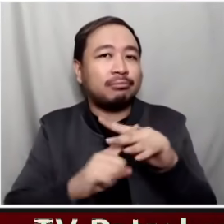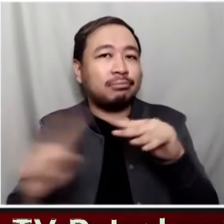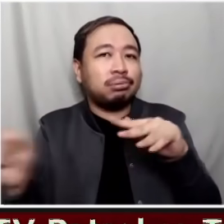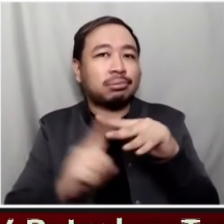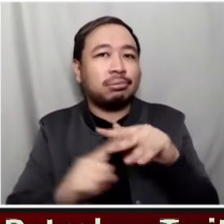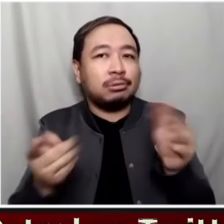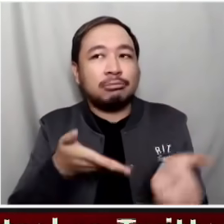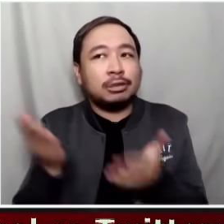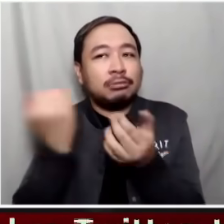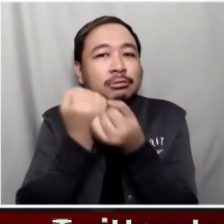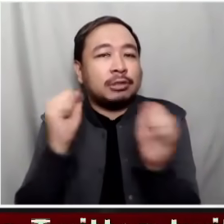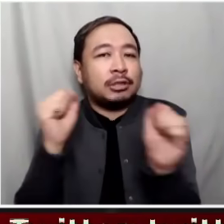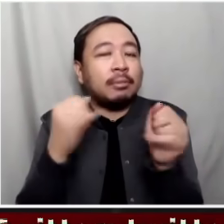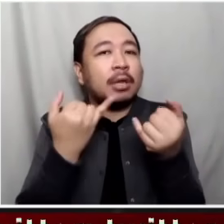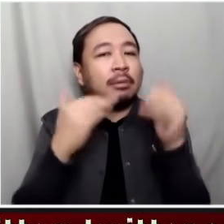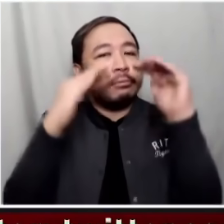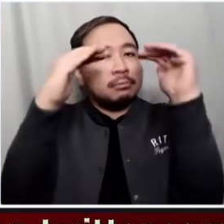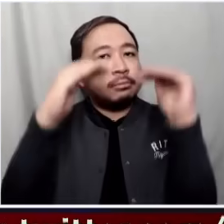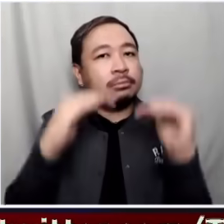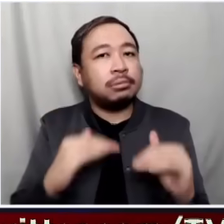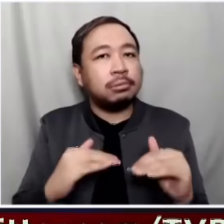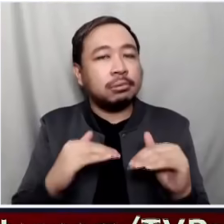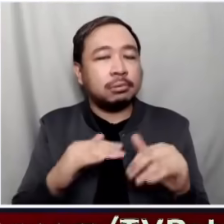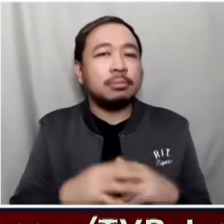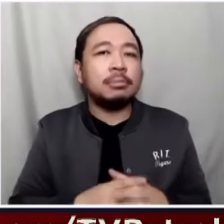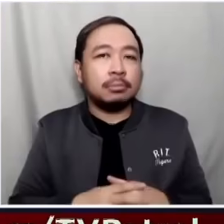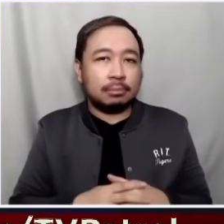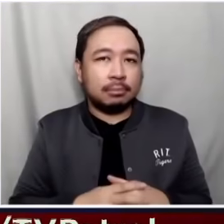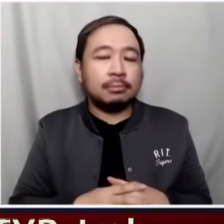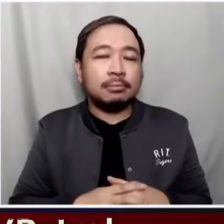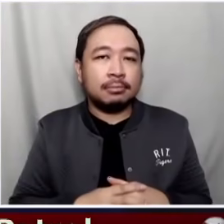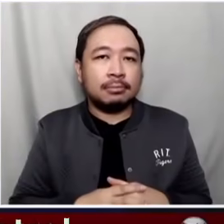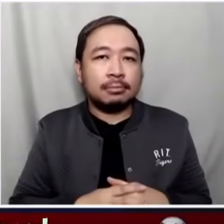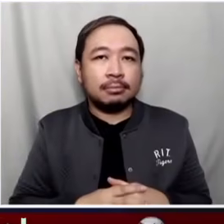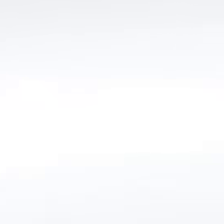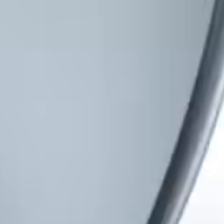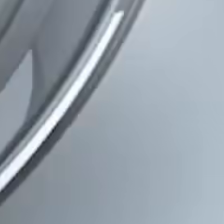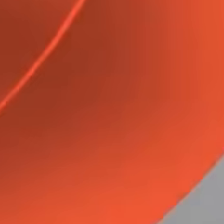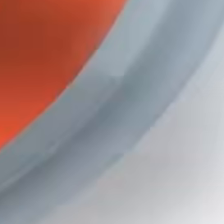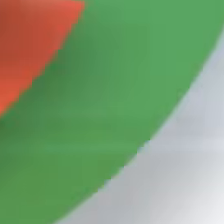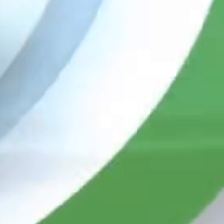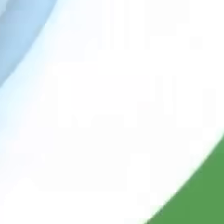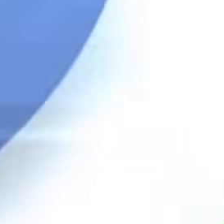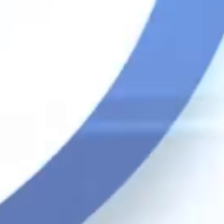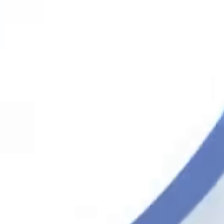Humupa na rin ang baha. Dennis Datu, ABS-CBN News.